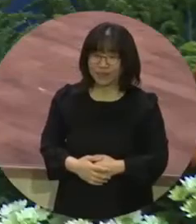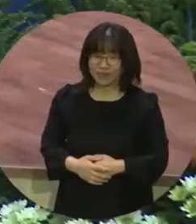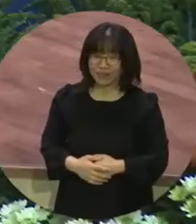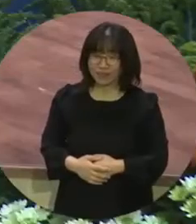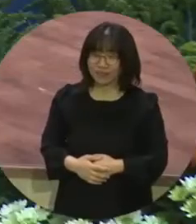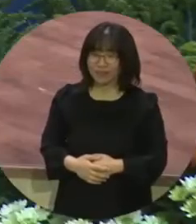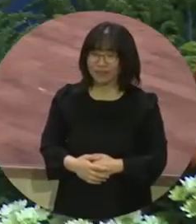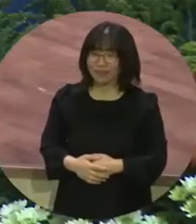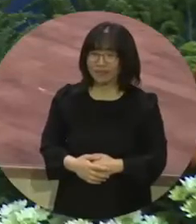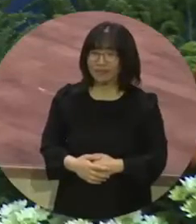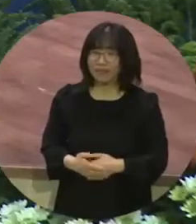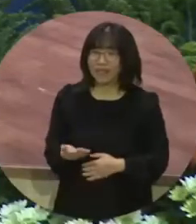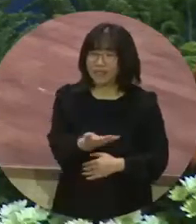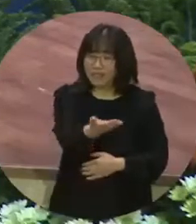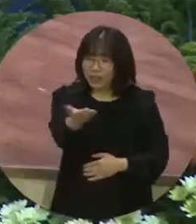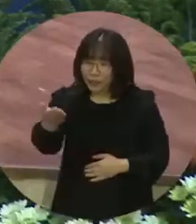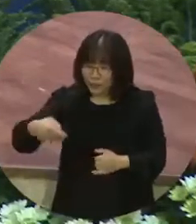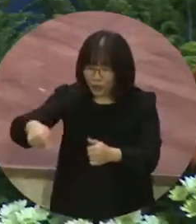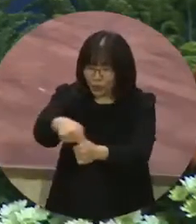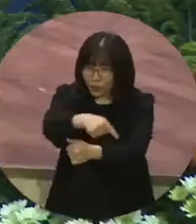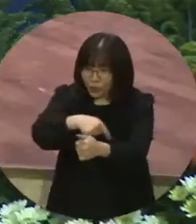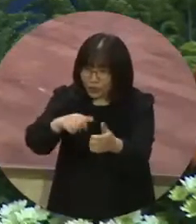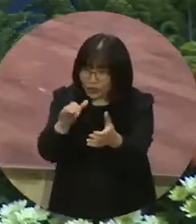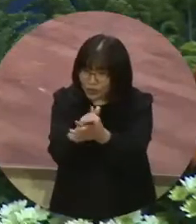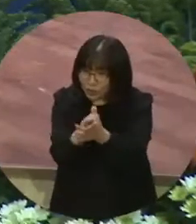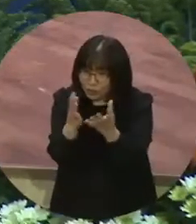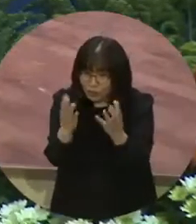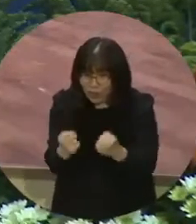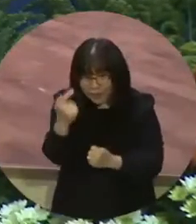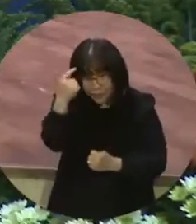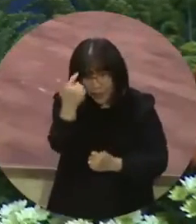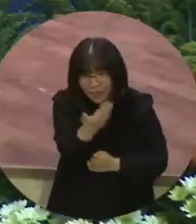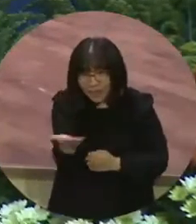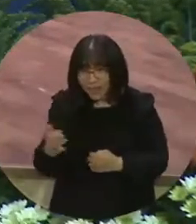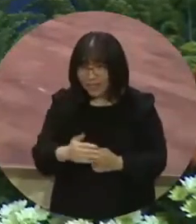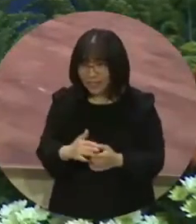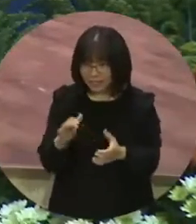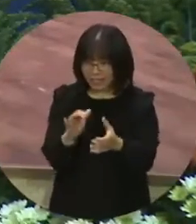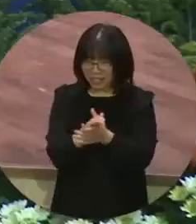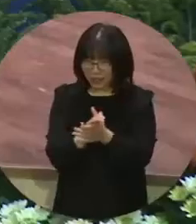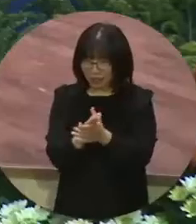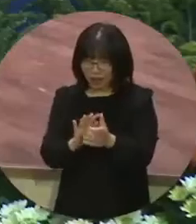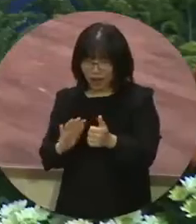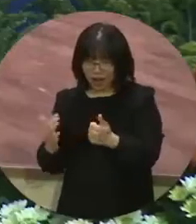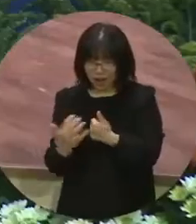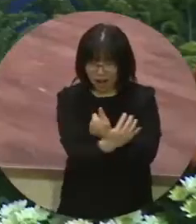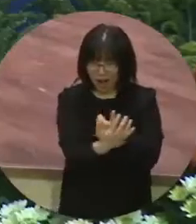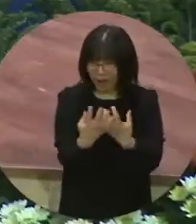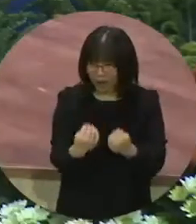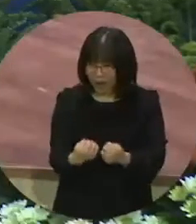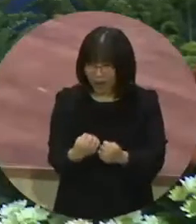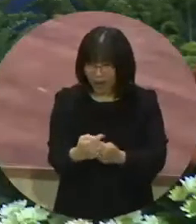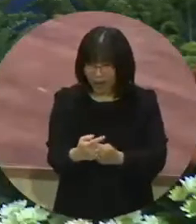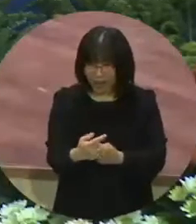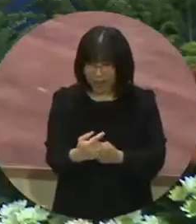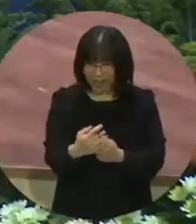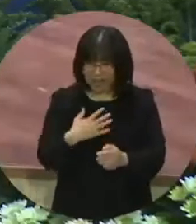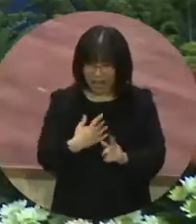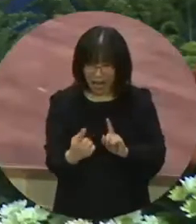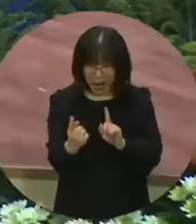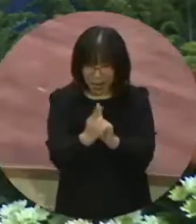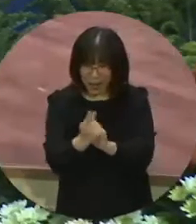쉽게 이야기할게요. 여러분 주위에 친구가 많습니까? 아, 친구가 막 여러분 보고 싶어가지고 만나고 싶어.